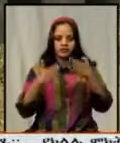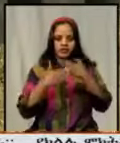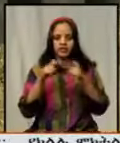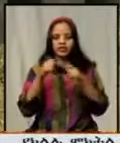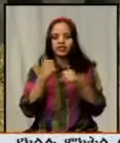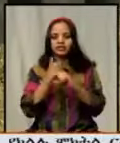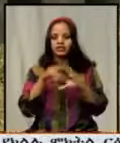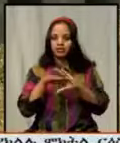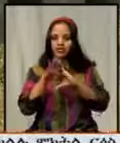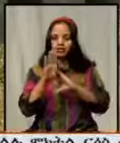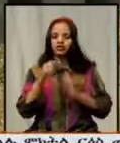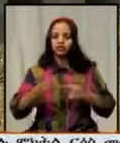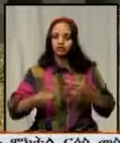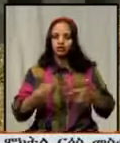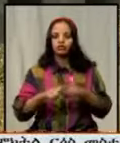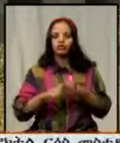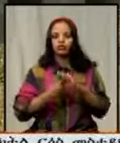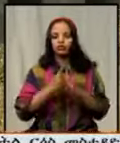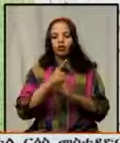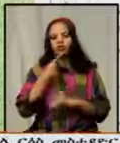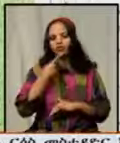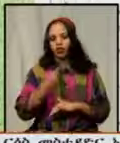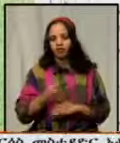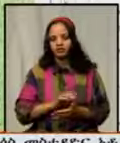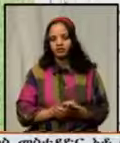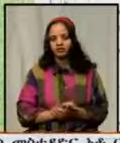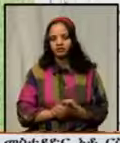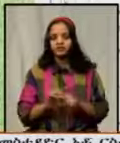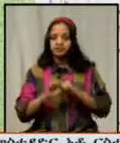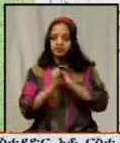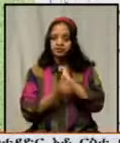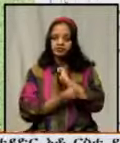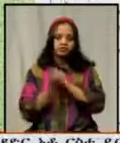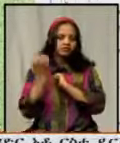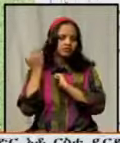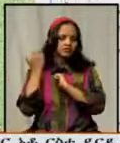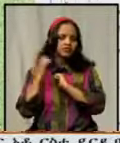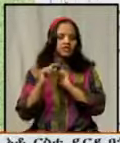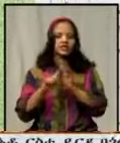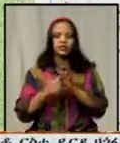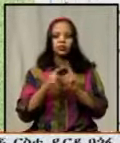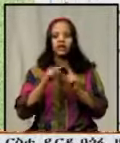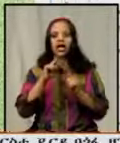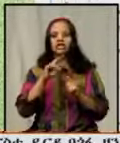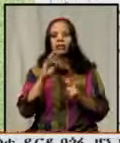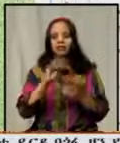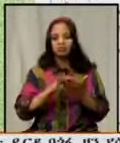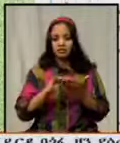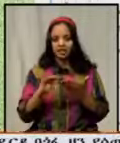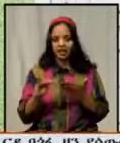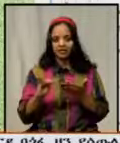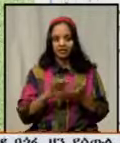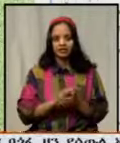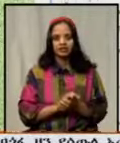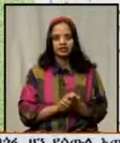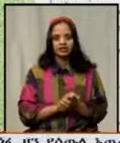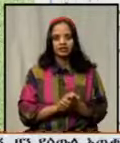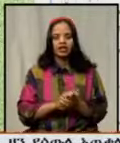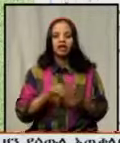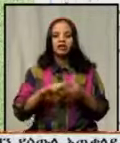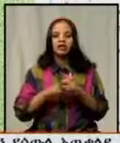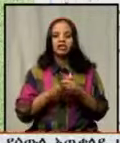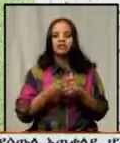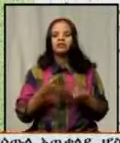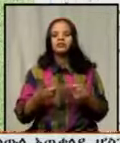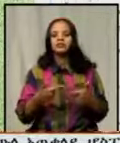ስራ ለማስገባት ሂደቱ ተጀምሯል ብለዋል። በመሰረቱ ያኔ የተጀመረው ወደ 27 ሚሊዮን ለማስጀመር ይሄድ